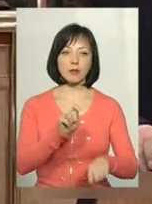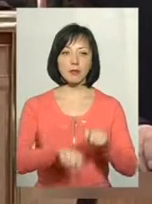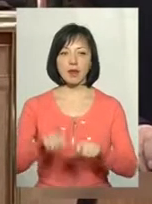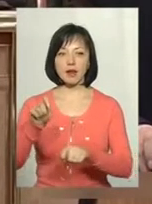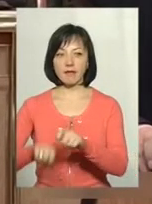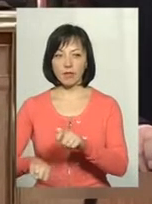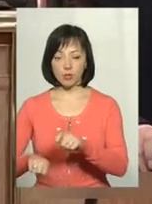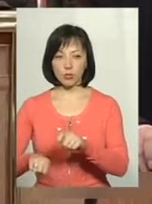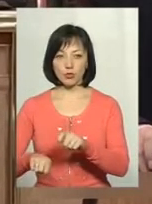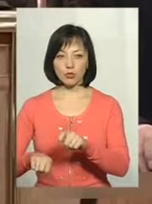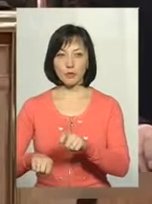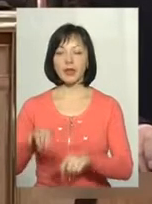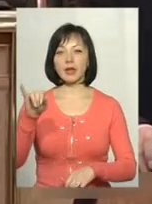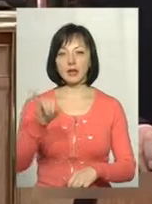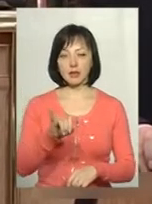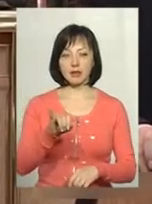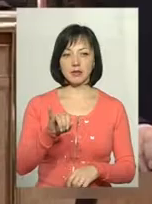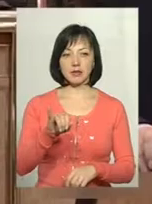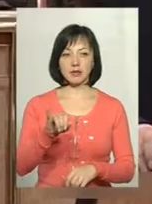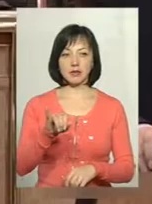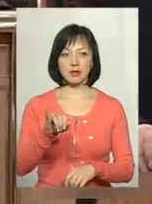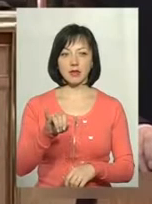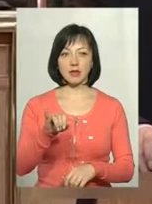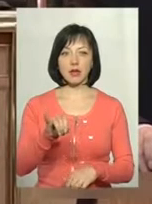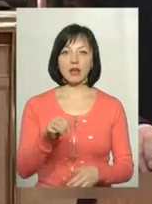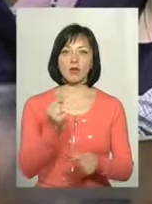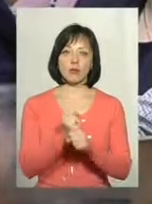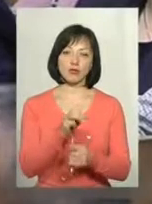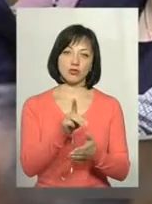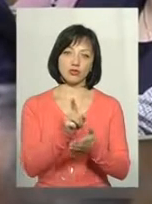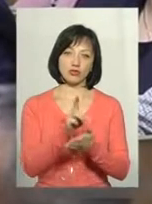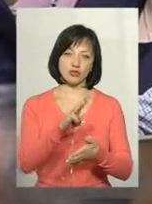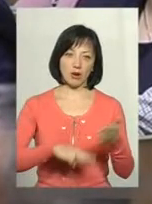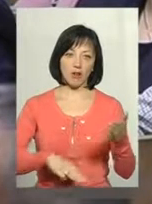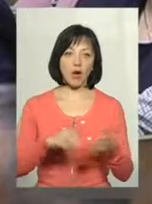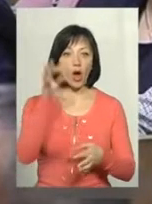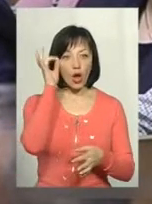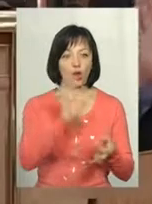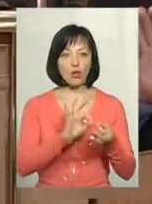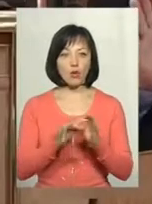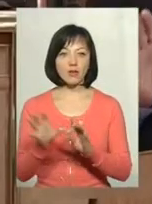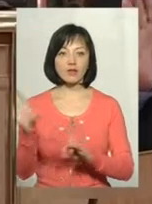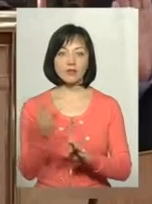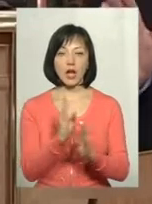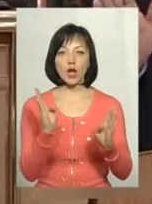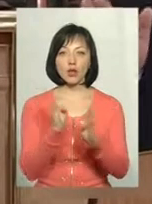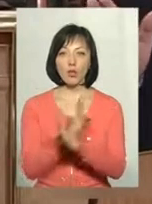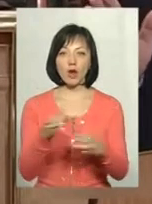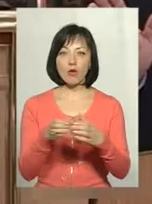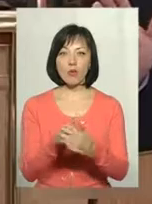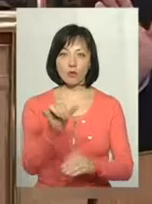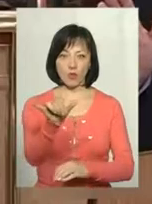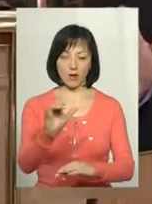місцевого самоврядування і вплоть до того, що накладати штрафи. Логіка в тому, що вся доля громади в ваших